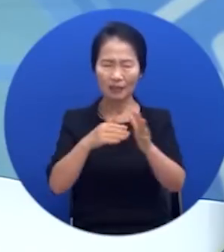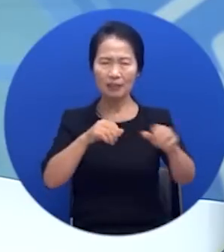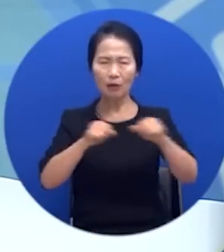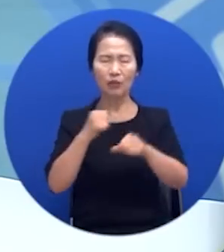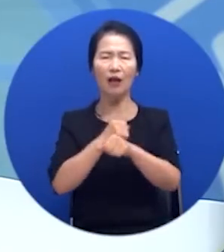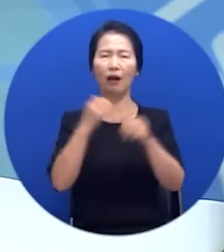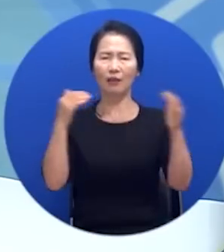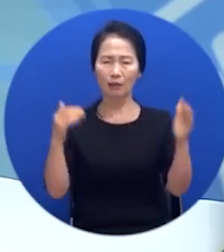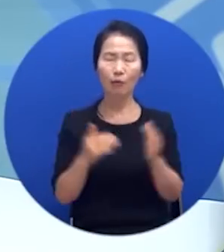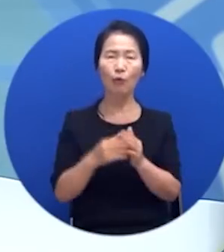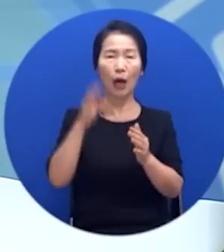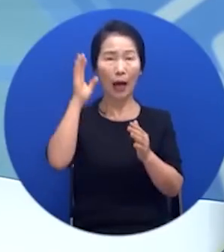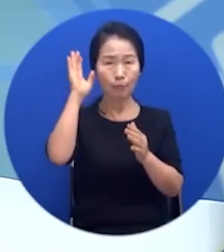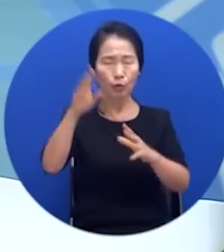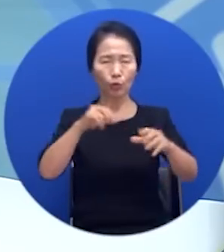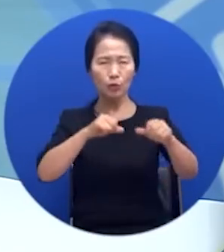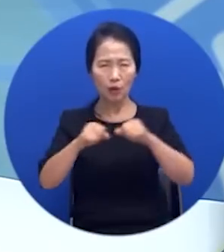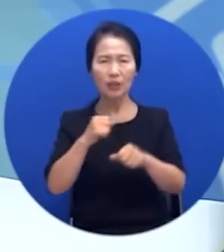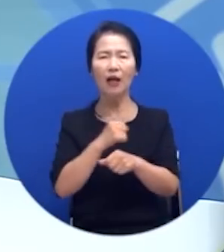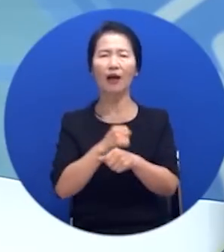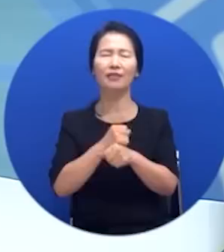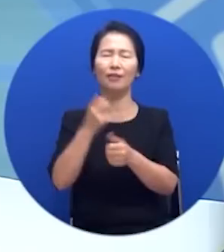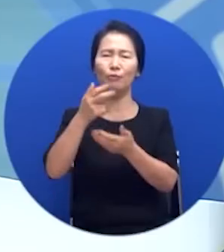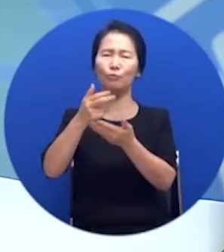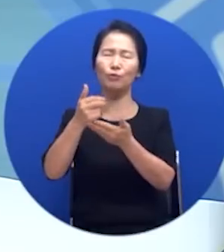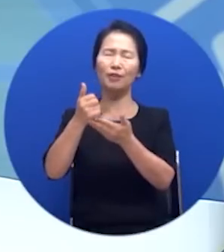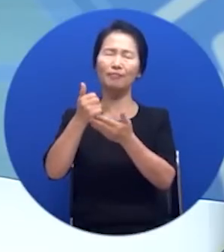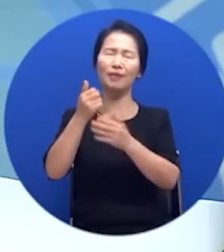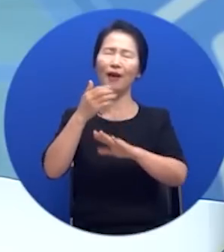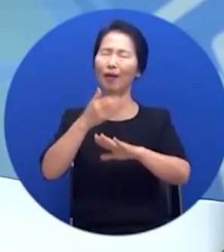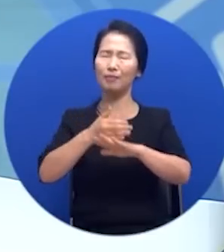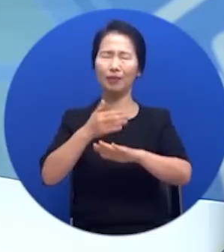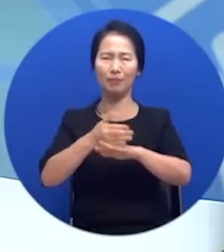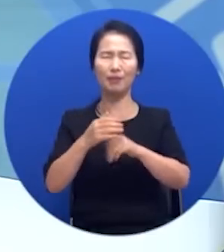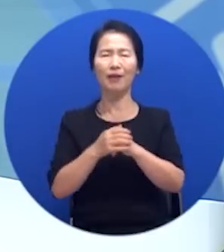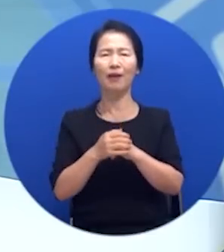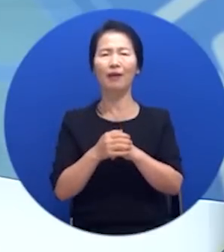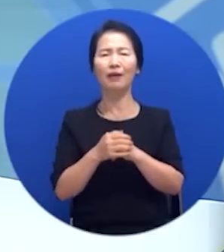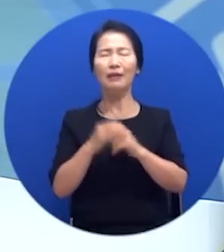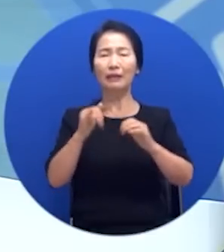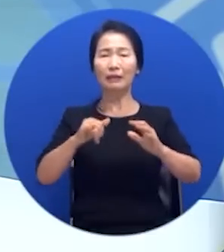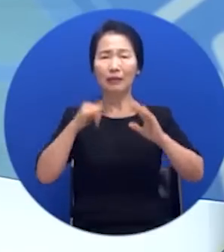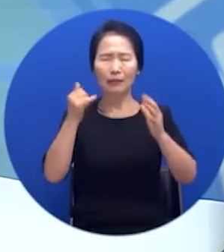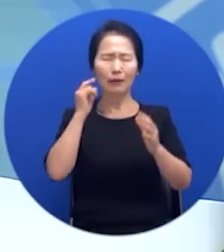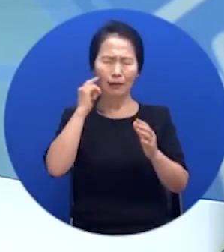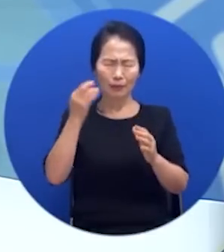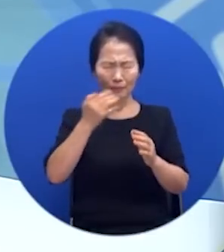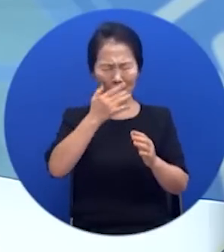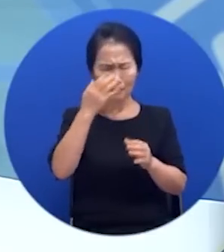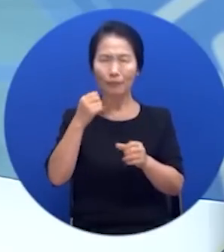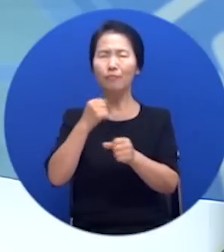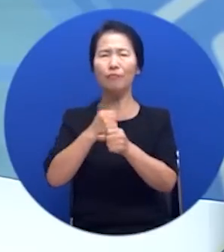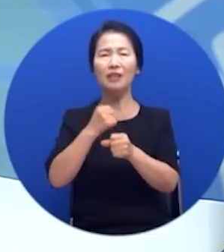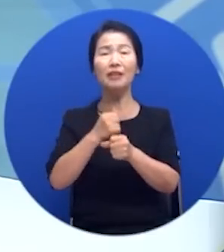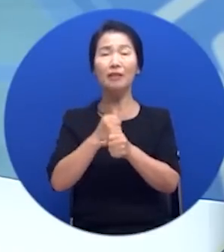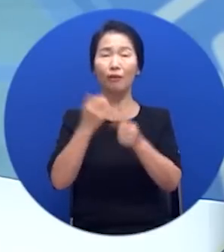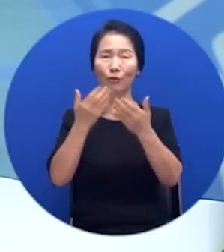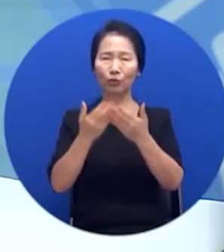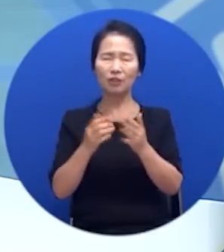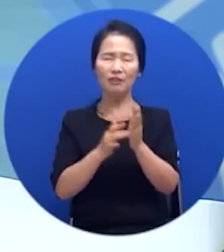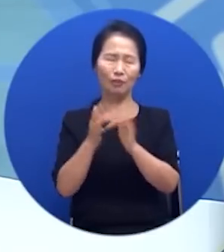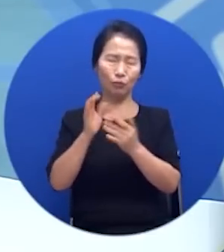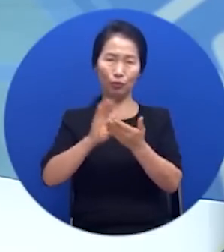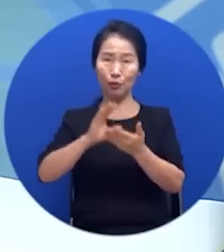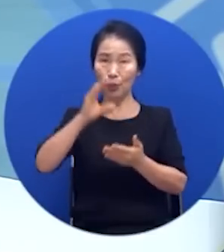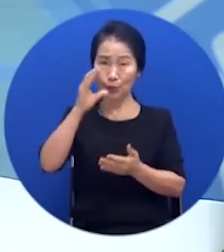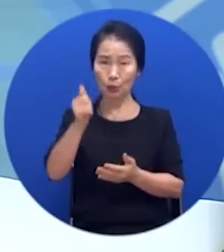역사하셨으며 앞으로도 역사하시는 주님께 감사하며 세상을 아름답게 만드신 예수 그리스도의